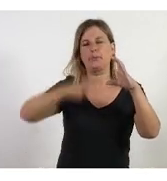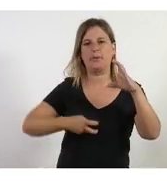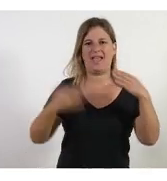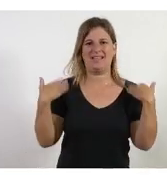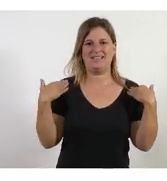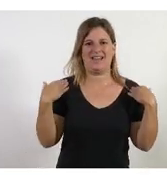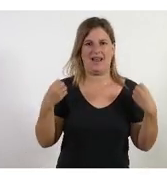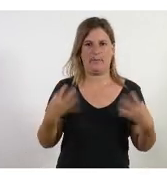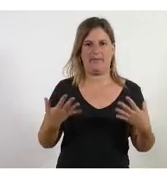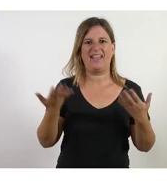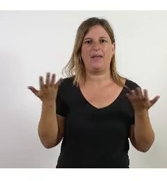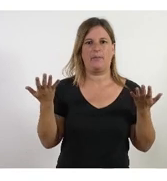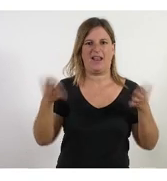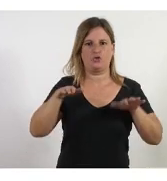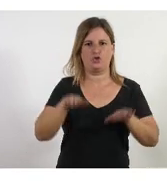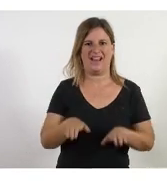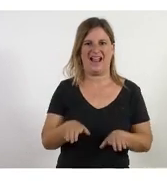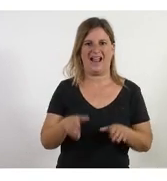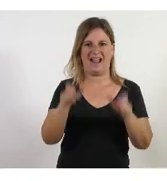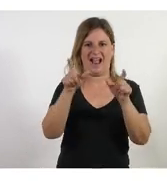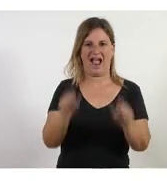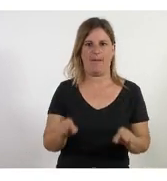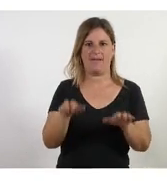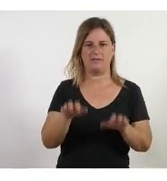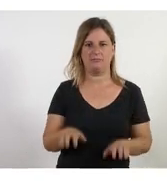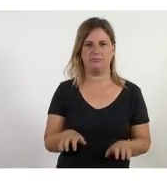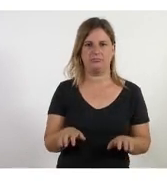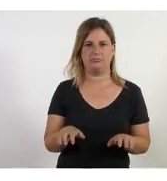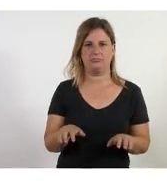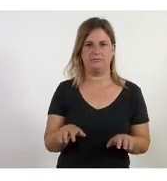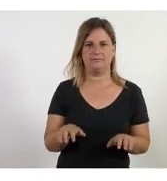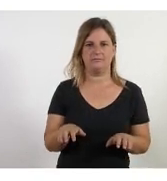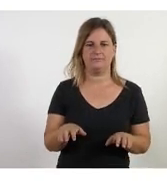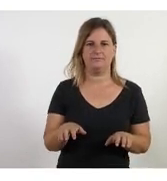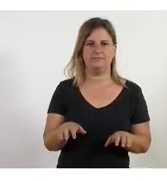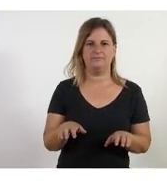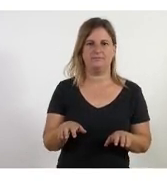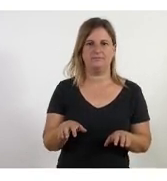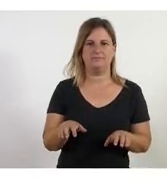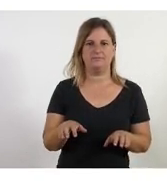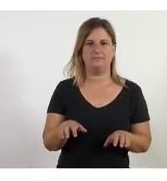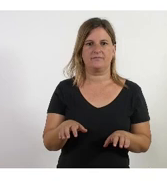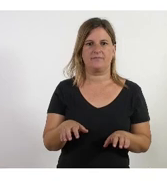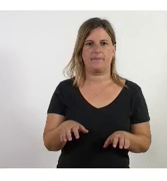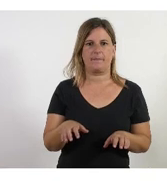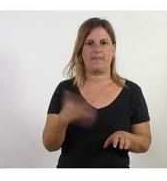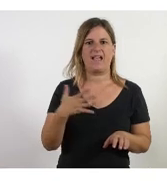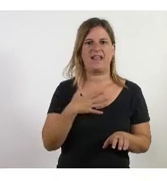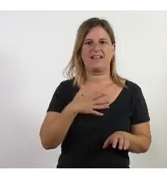recta, els braços sobre les cames, reposant tranquil·lament. I us convido a que fem una